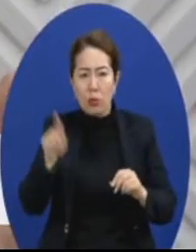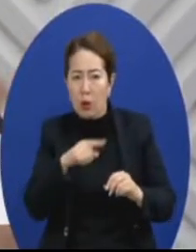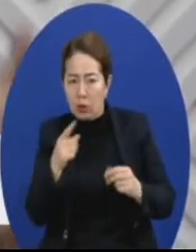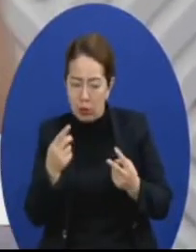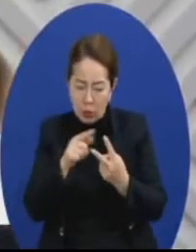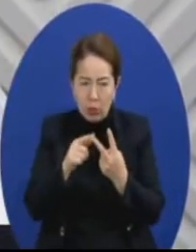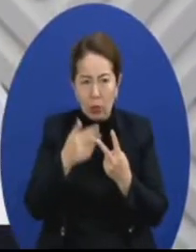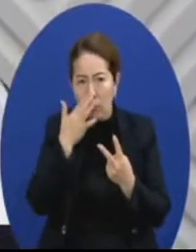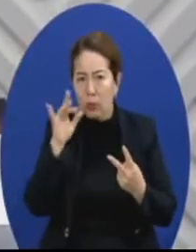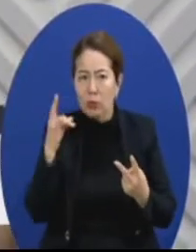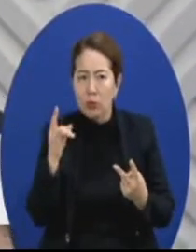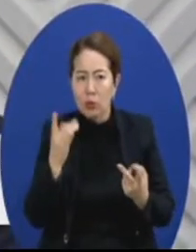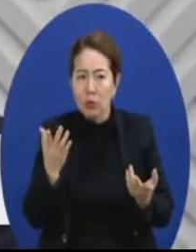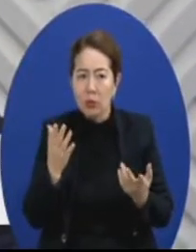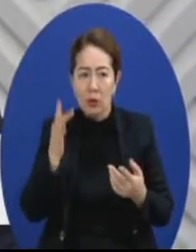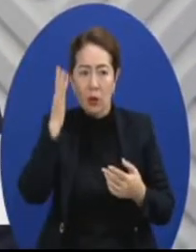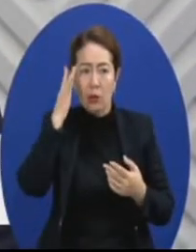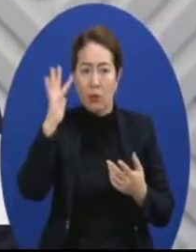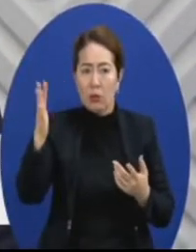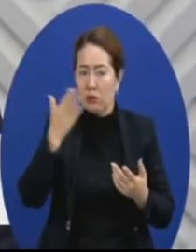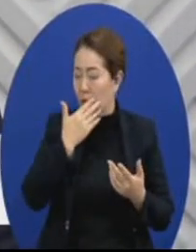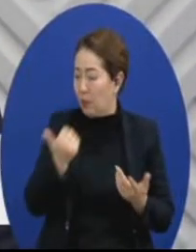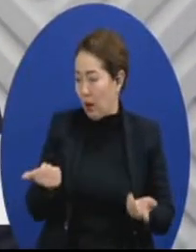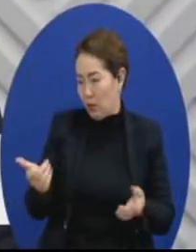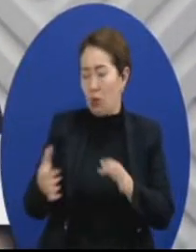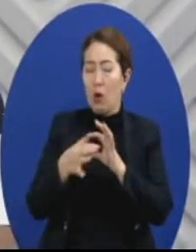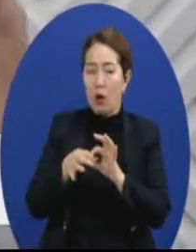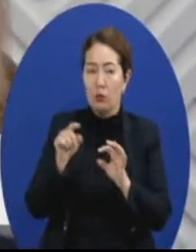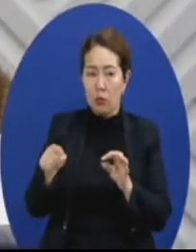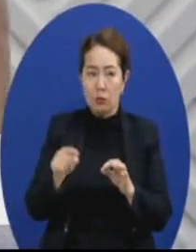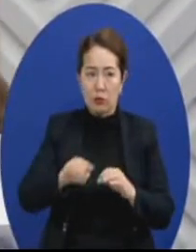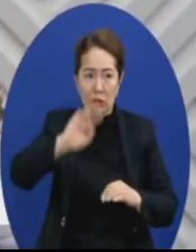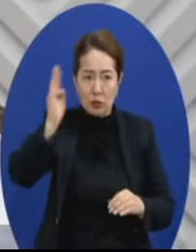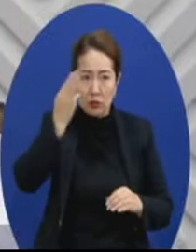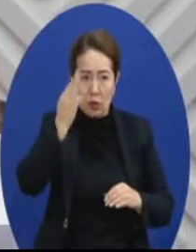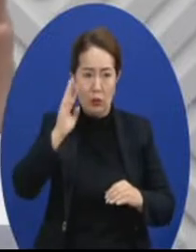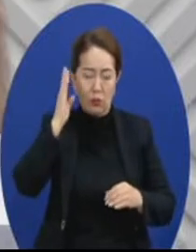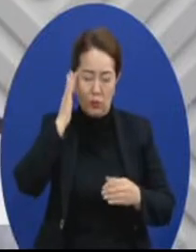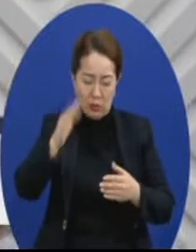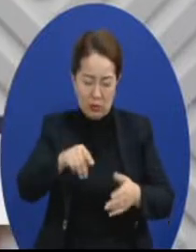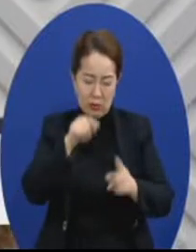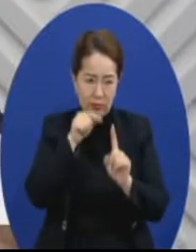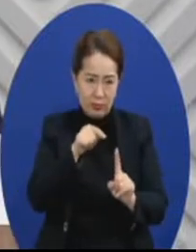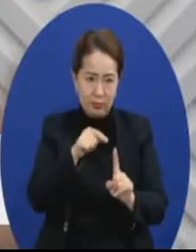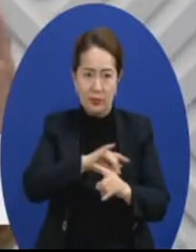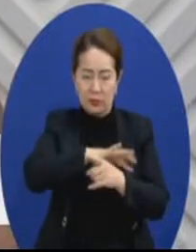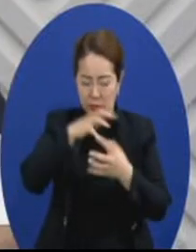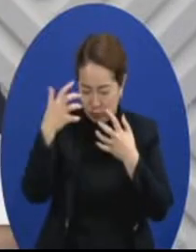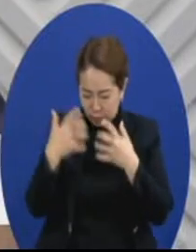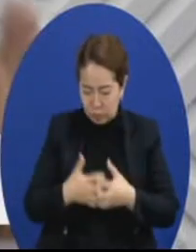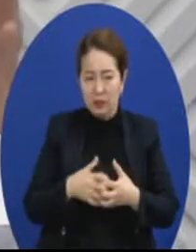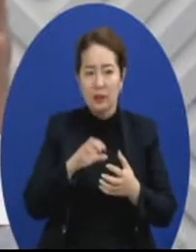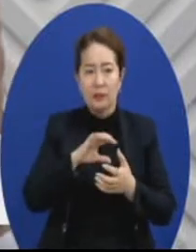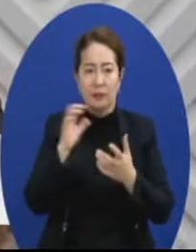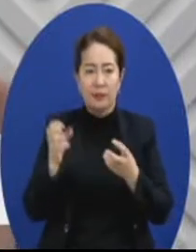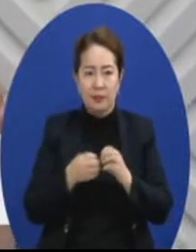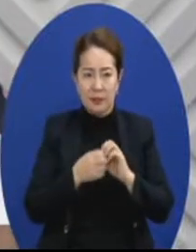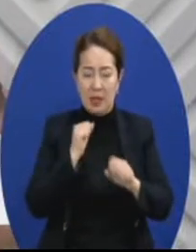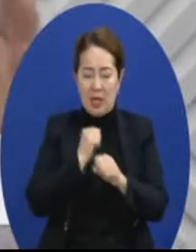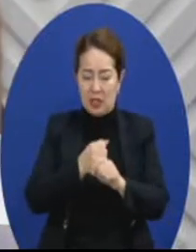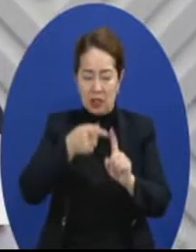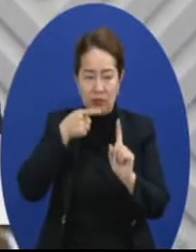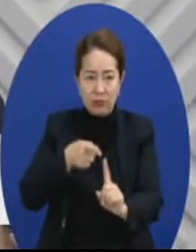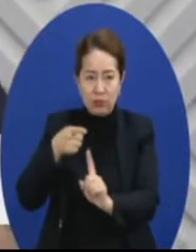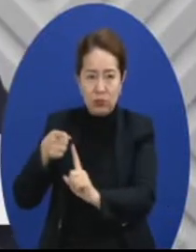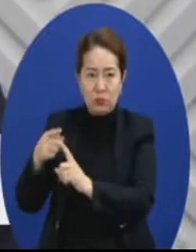болохгүй гэдэгтээ тоглоод байгаа гэхэл бодлого байхгүй учраас ингэж байгаа юм аа. Маш тодорхой бодлого гаргаад, маш тодорхой бүтц системтэй оруулж өгөөд